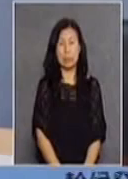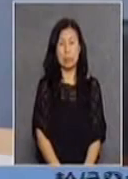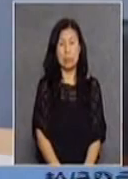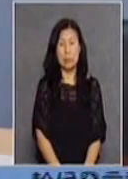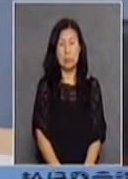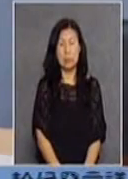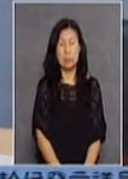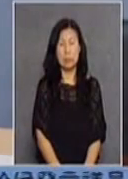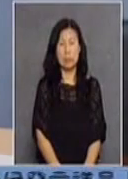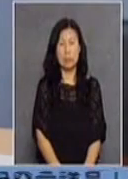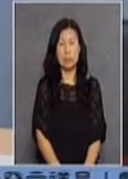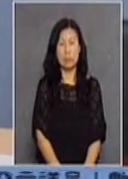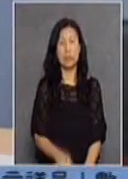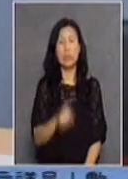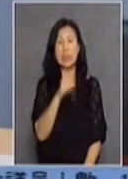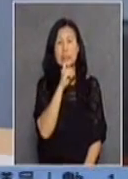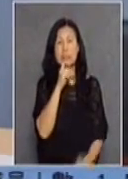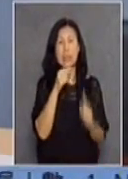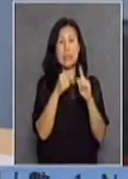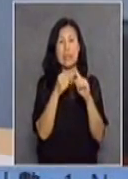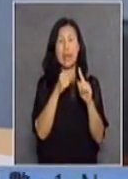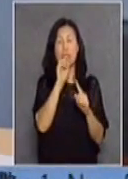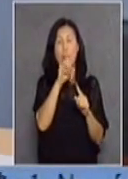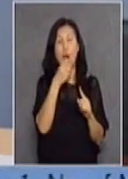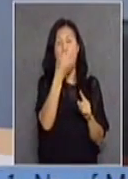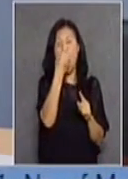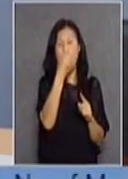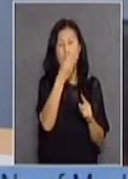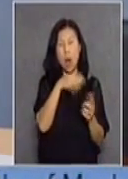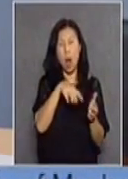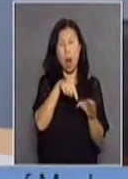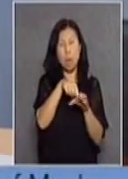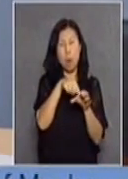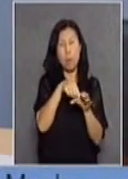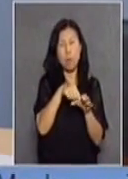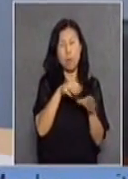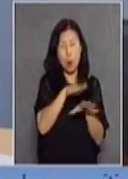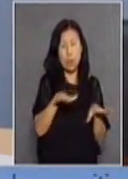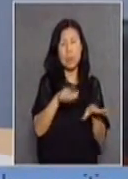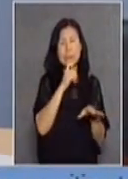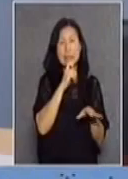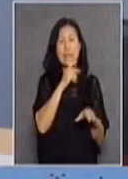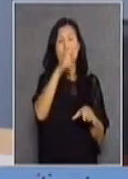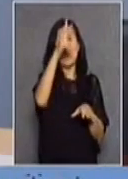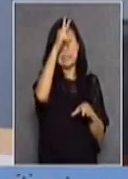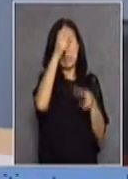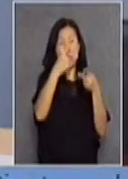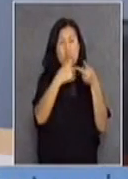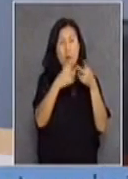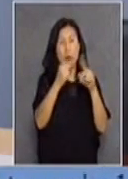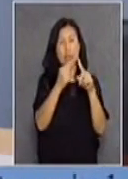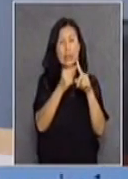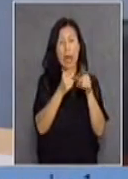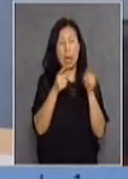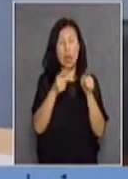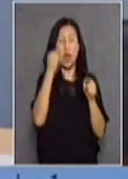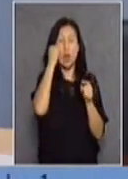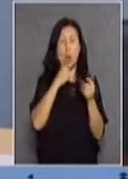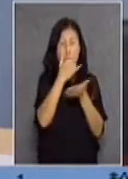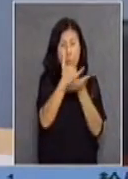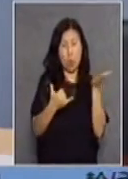佢就話咧，有人說香港不是很有錢，因為我們還要負擔公務員的長俸開支。咁佢就答咗啦，其